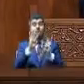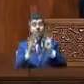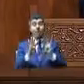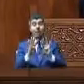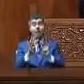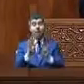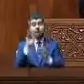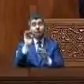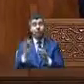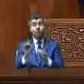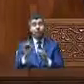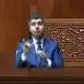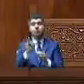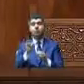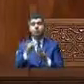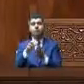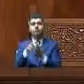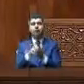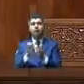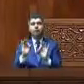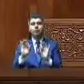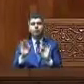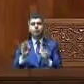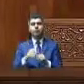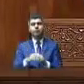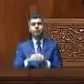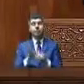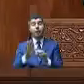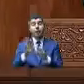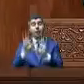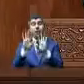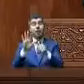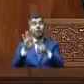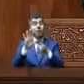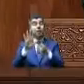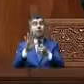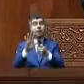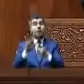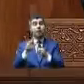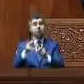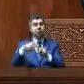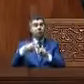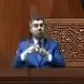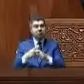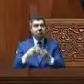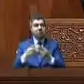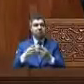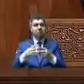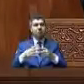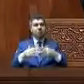فلاحية. من مجموع المبادلات منها 56% مخصصة للآلات ومنتجات